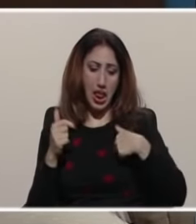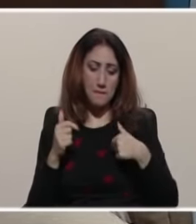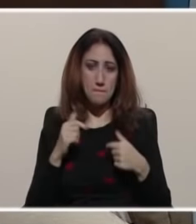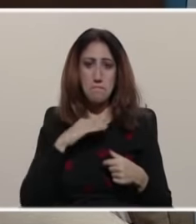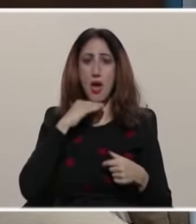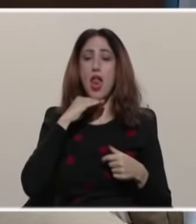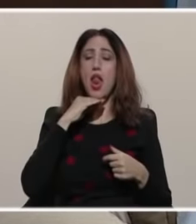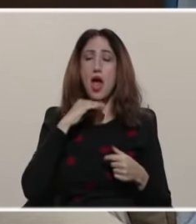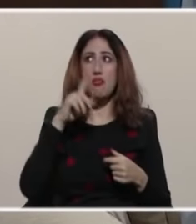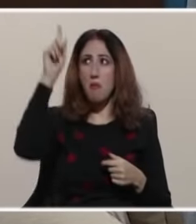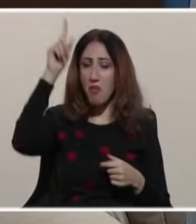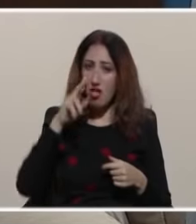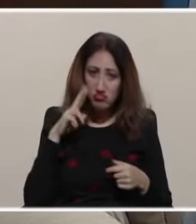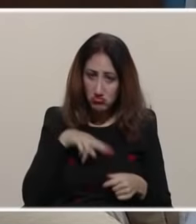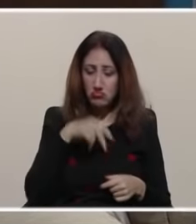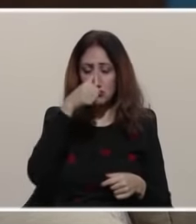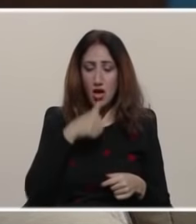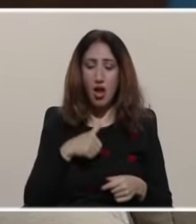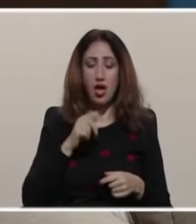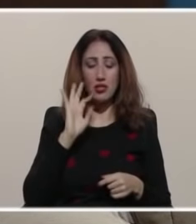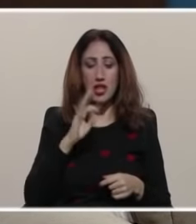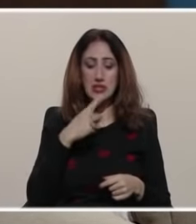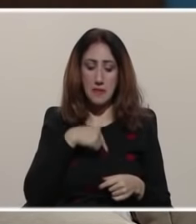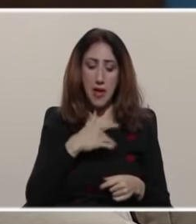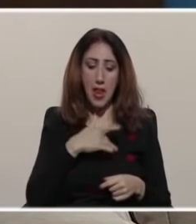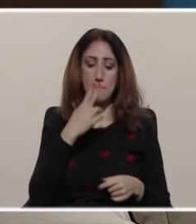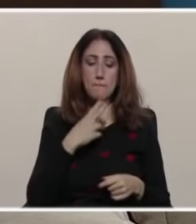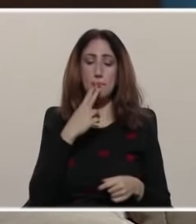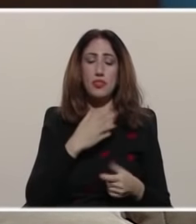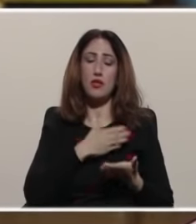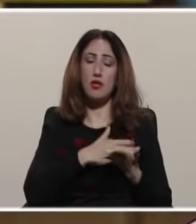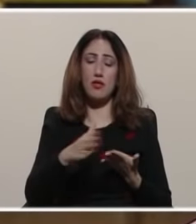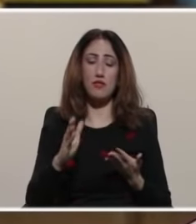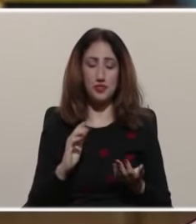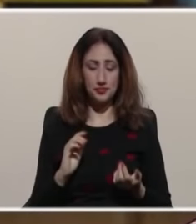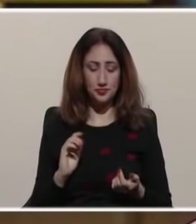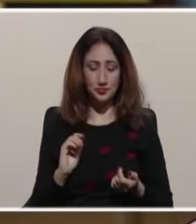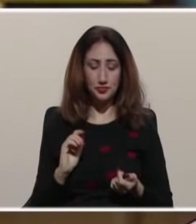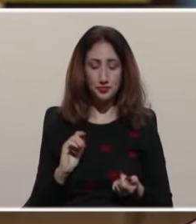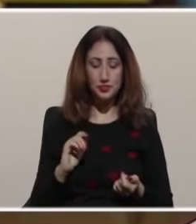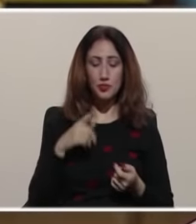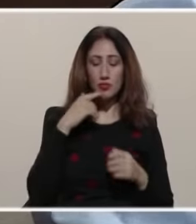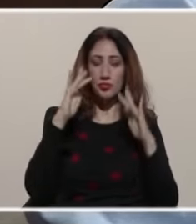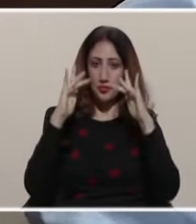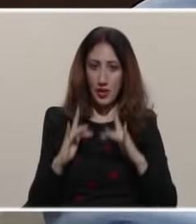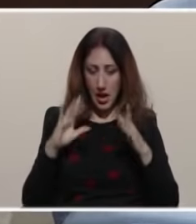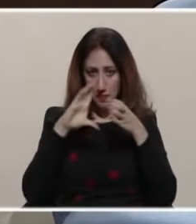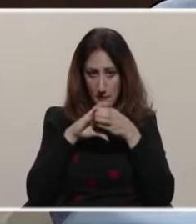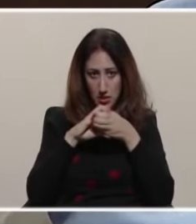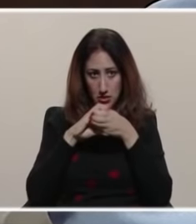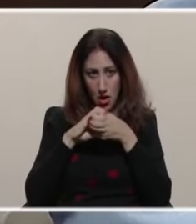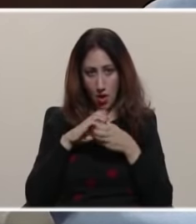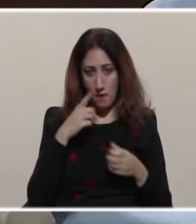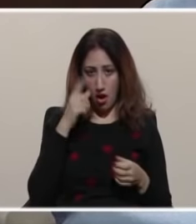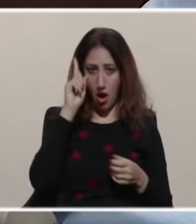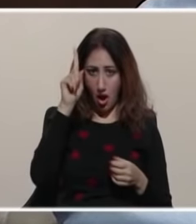كيف يتقبل الله منك؟ سيدنا النبي صلى الله عليه وسلم، والحديث الجميل يا دكتور عمرو، قاعد مع الصحابة فبيقول لهم أول من